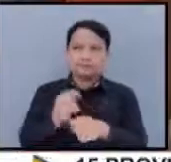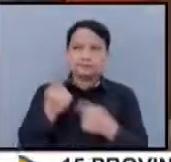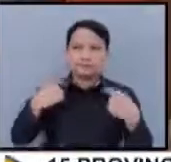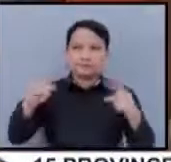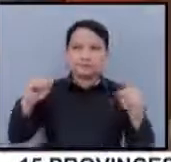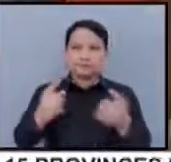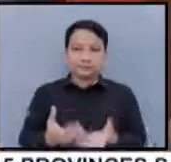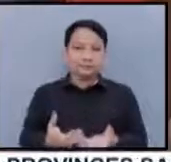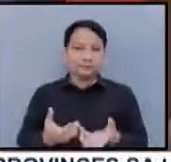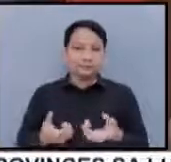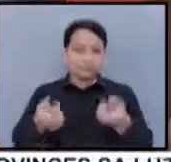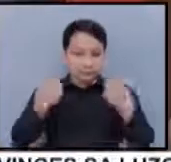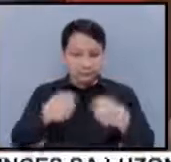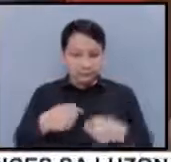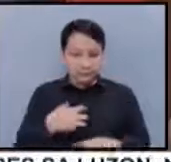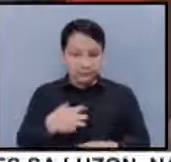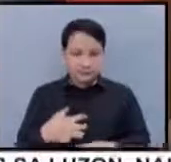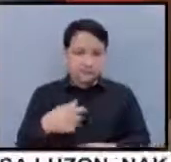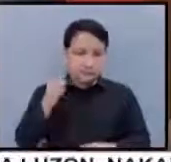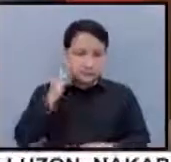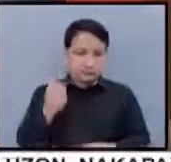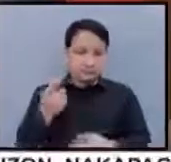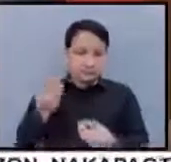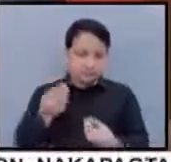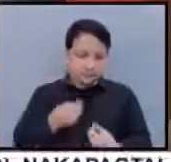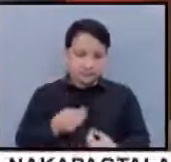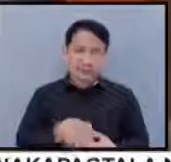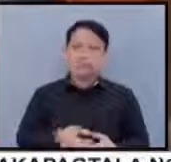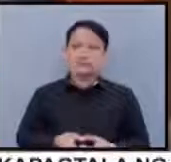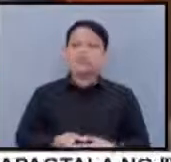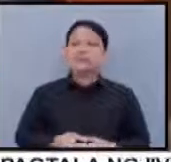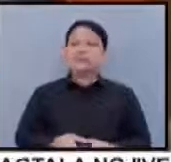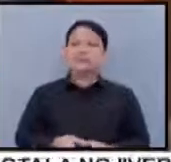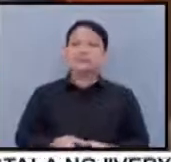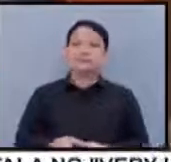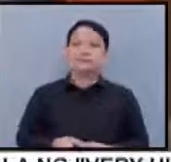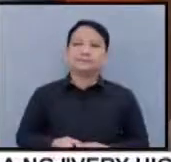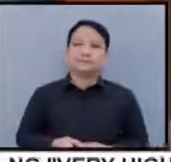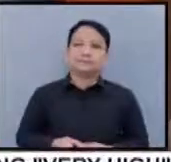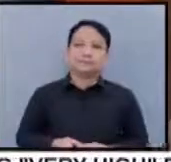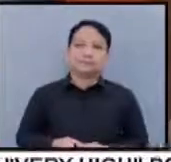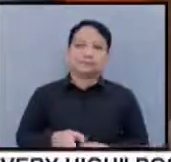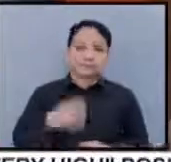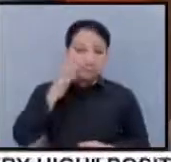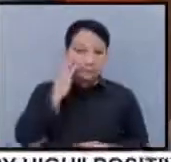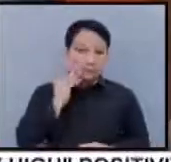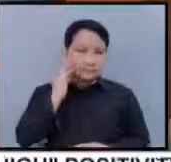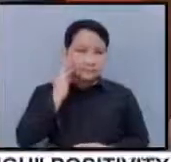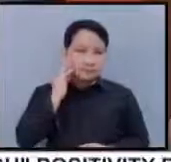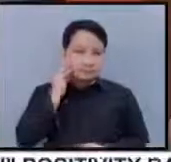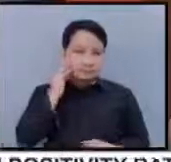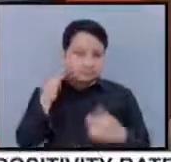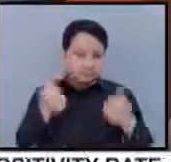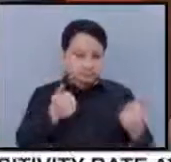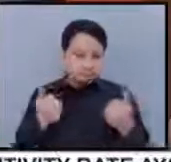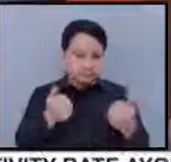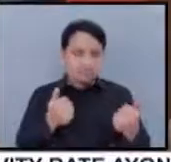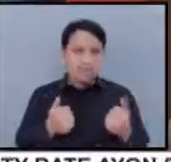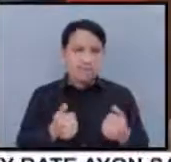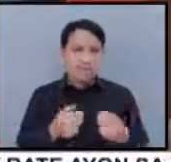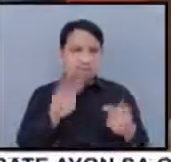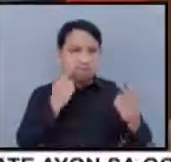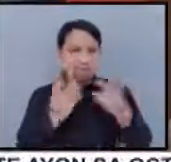yung binigay sa amin ng Panginoon. Okay, kamusta naman po naging experience niyong mag-compete at syempre makadalaw na rin sa